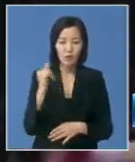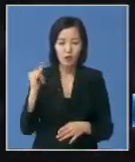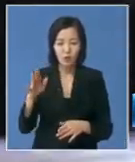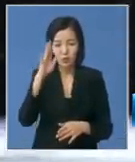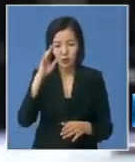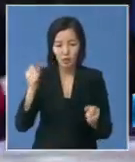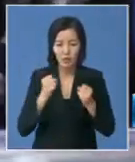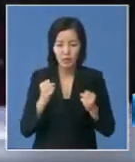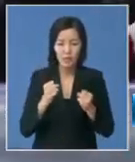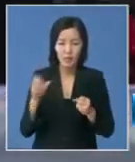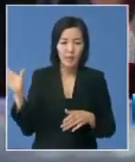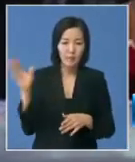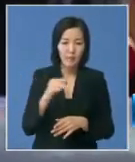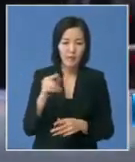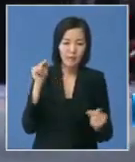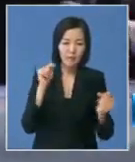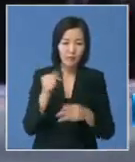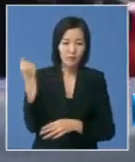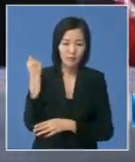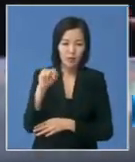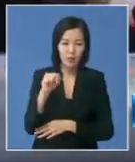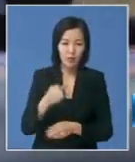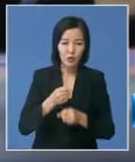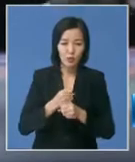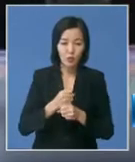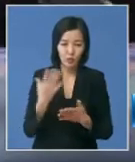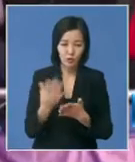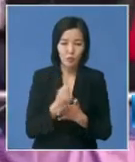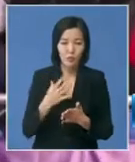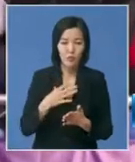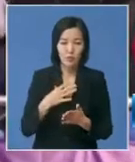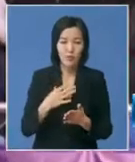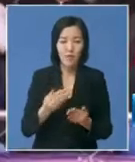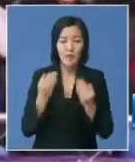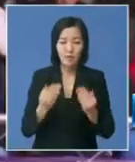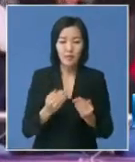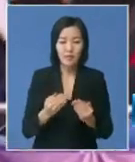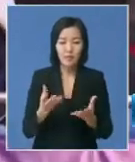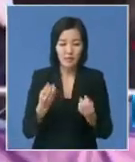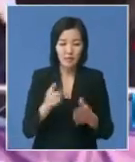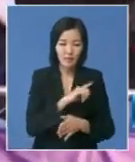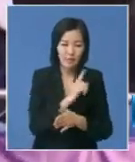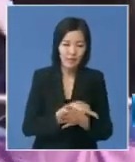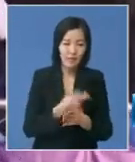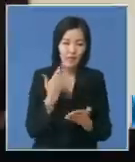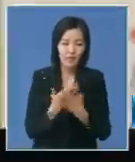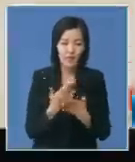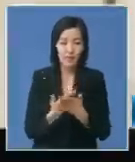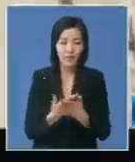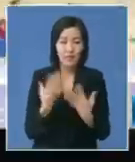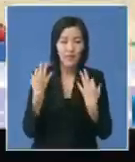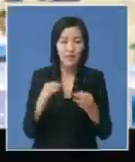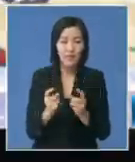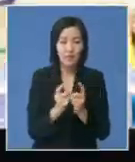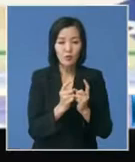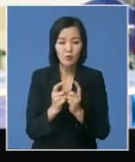өткен жылы да қарсыластарының барлығын жеңіп конфедерация кубогын олжалаған еді. Биыл да өздерінің мықты екендерін дәлелдеп отыр. Еркін күрес